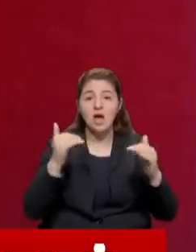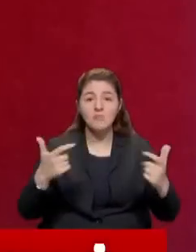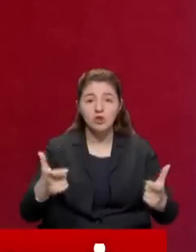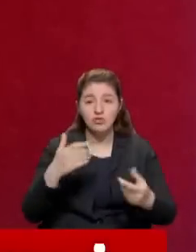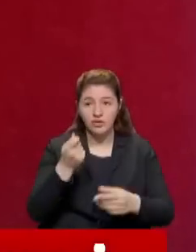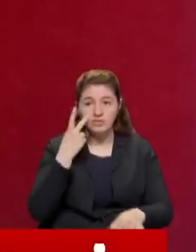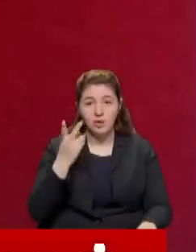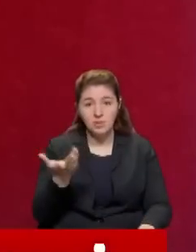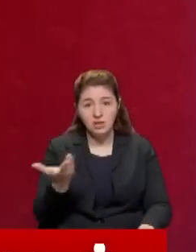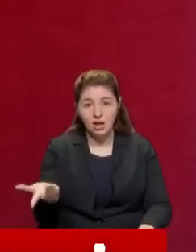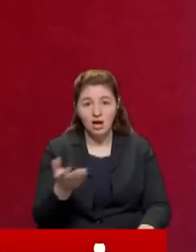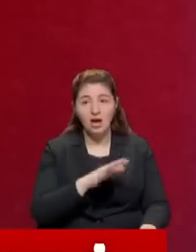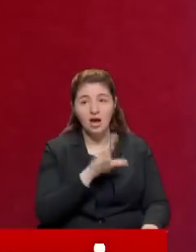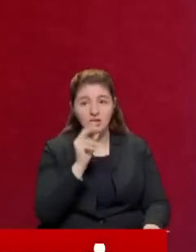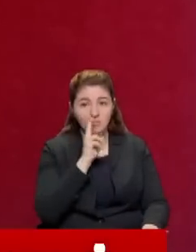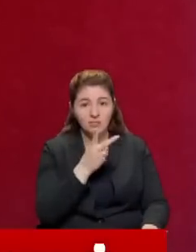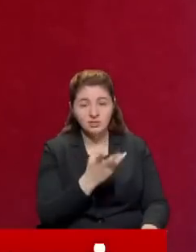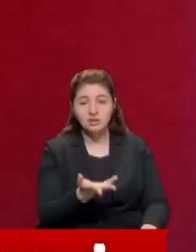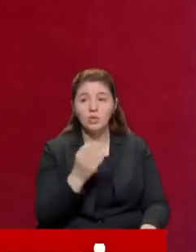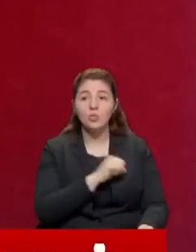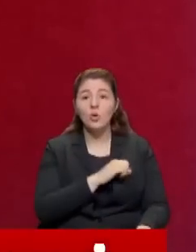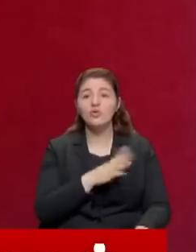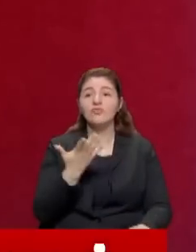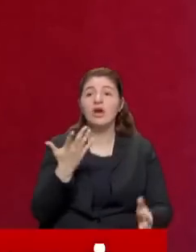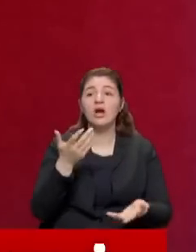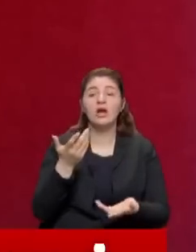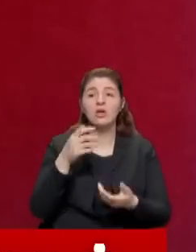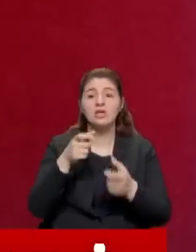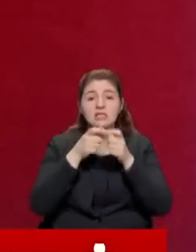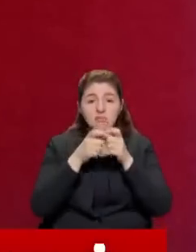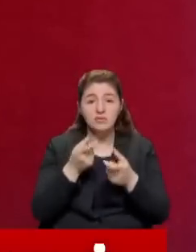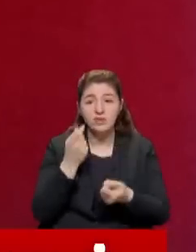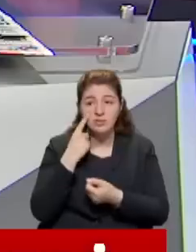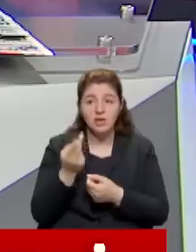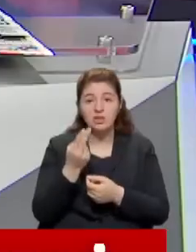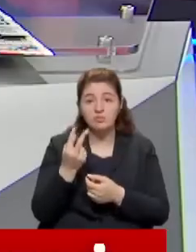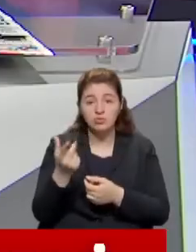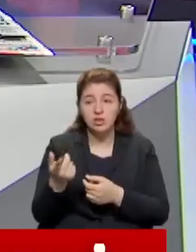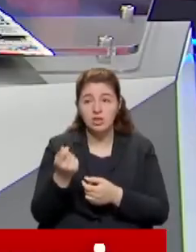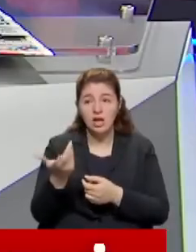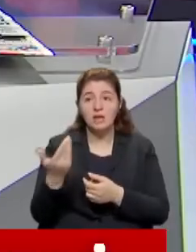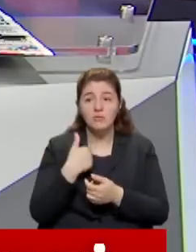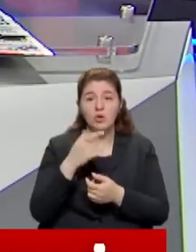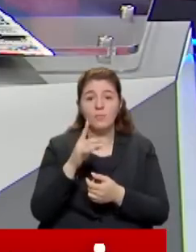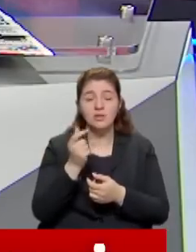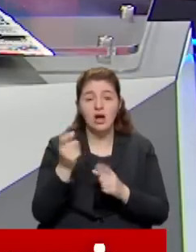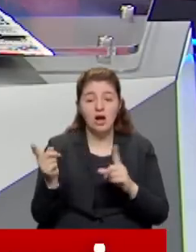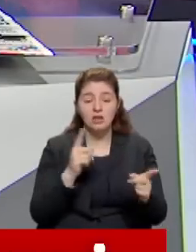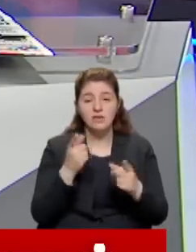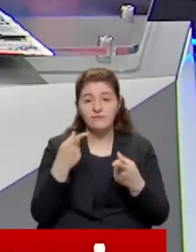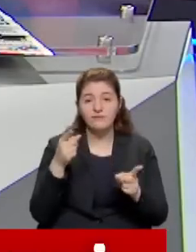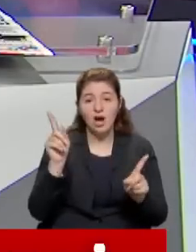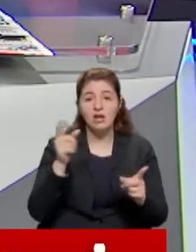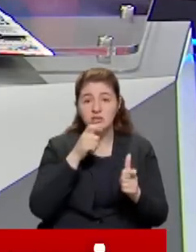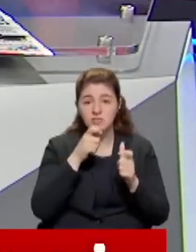bak mesela. Her ya, şeye bakabiliriz. Yani ayrıca korkunç ya da tost fiyatına, simit fiyatına bak. 7,5 lirayla ben 15 lira arasında